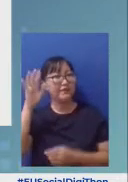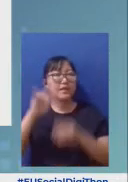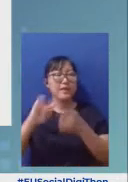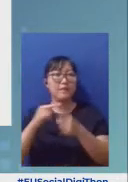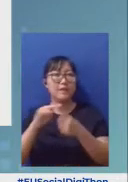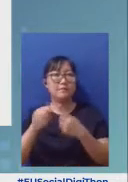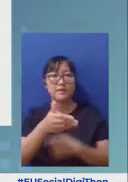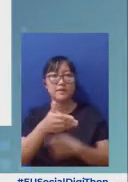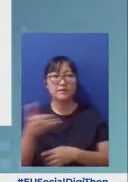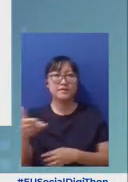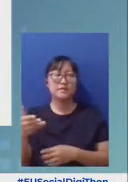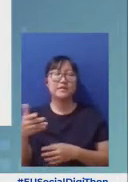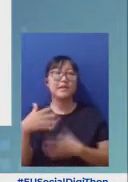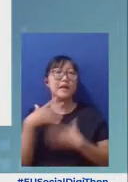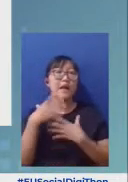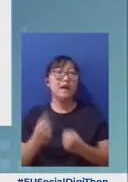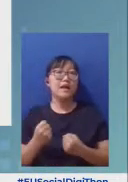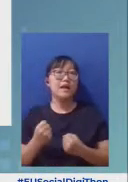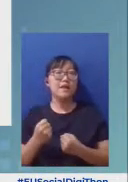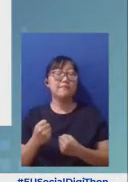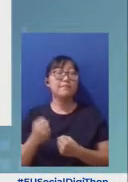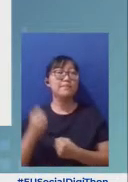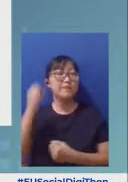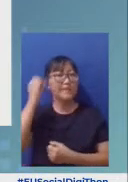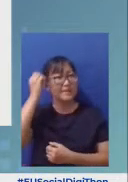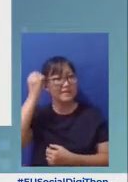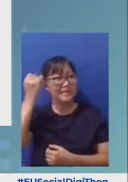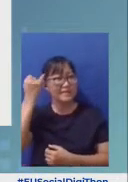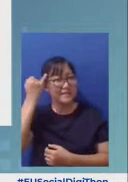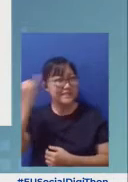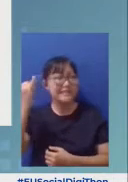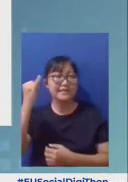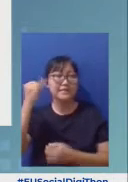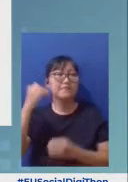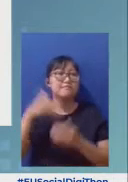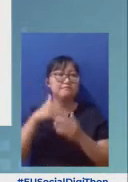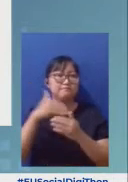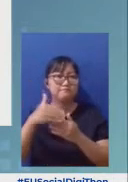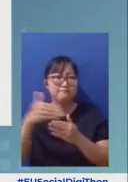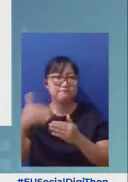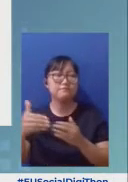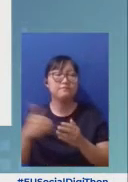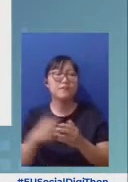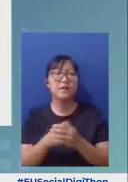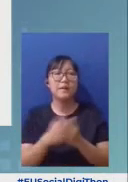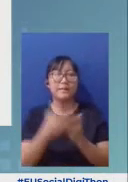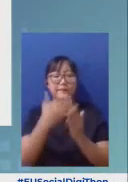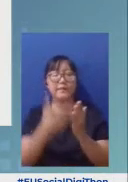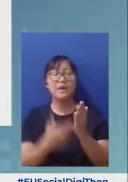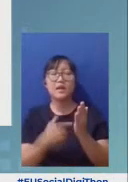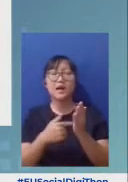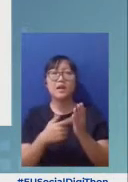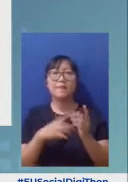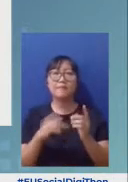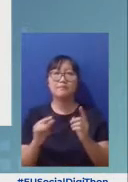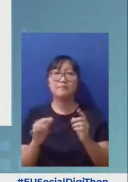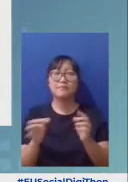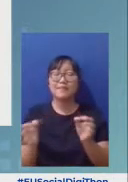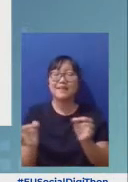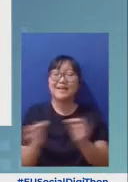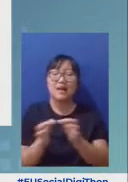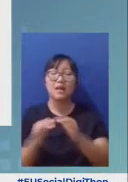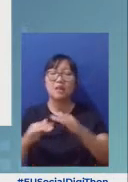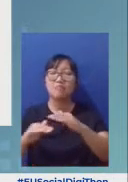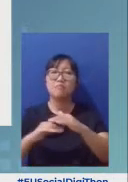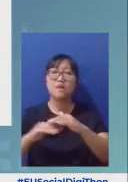berharap inisiatif-inisiatif itu akan menggunakan right-based approach, pendekatan berbasis HAM.